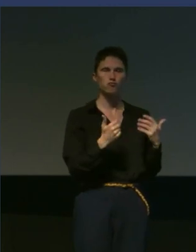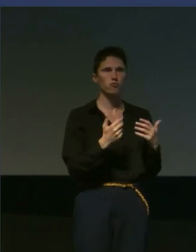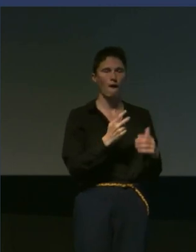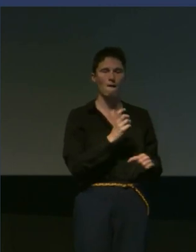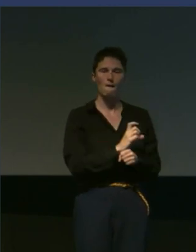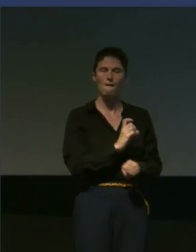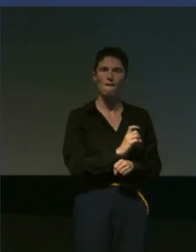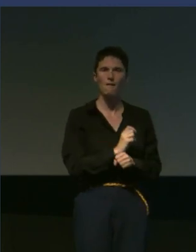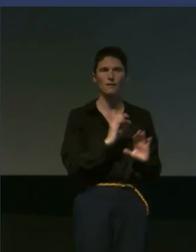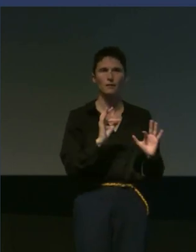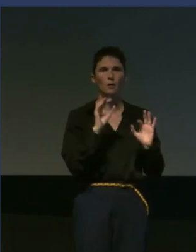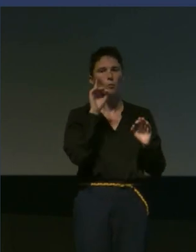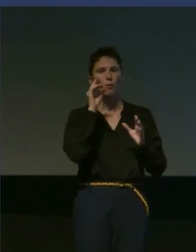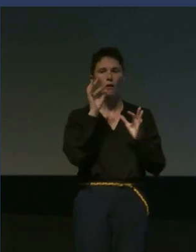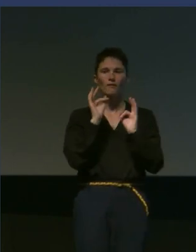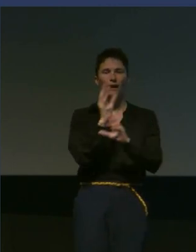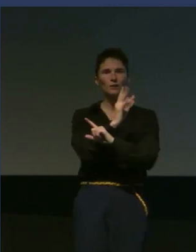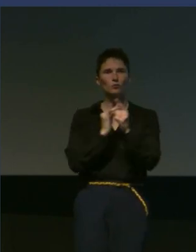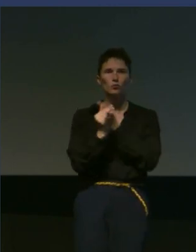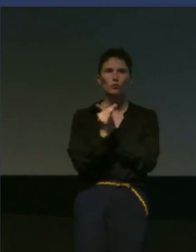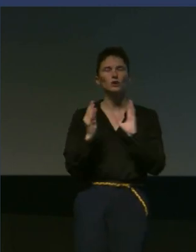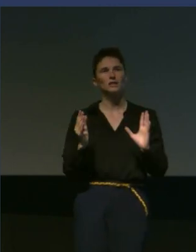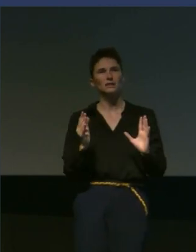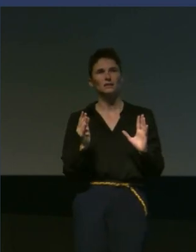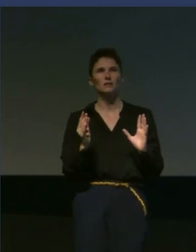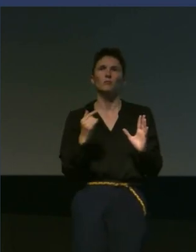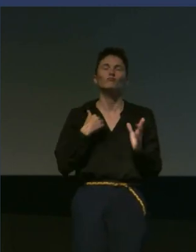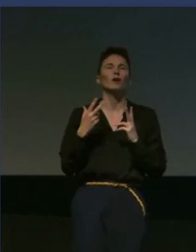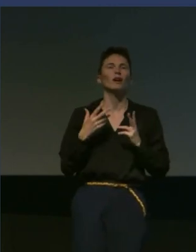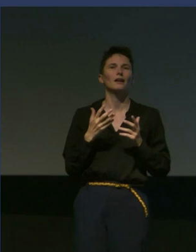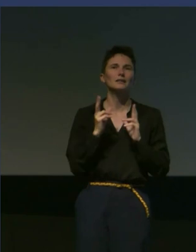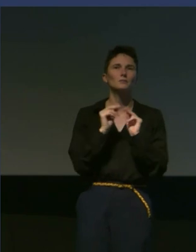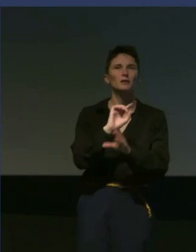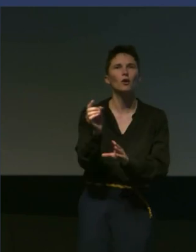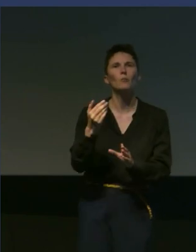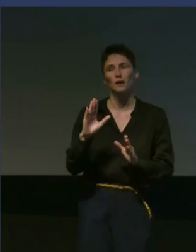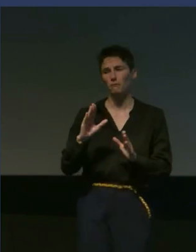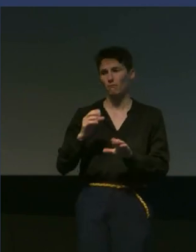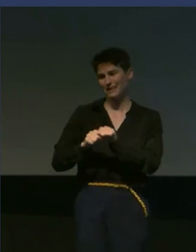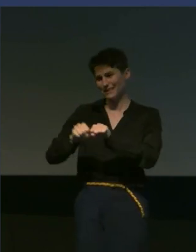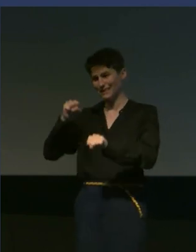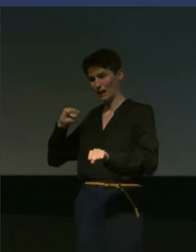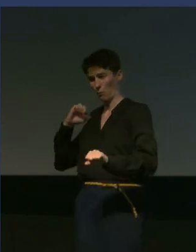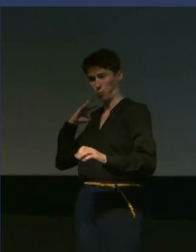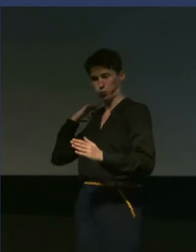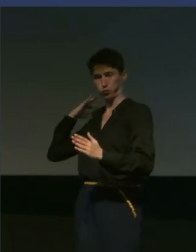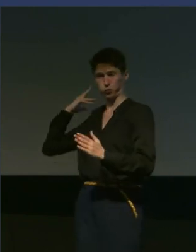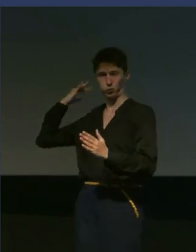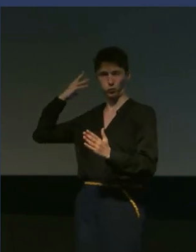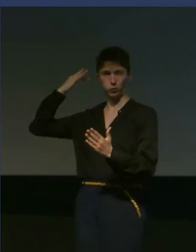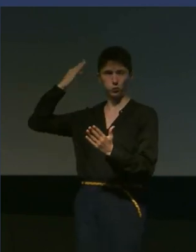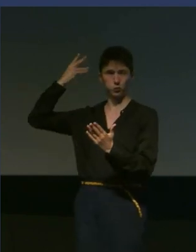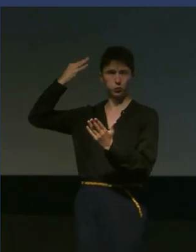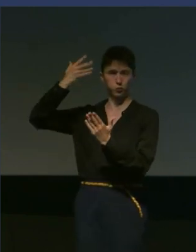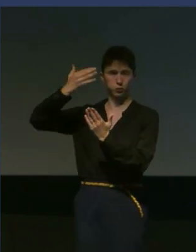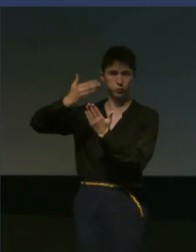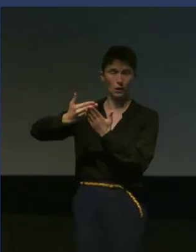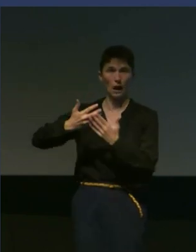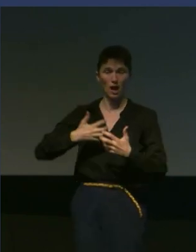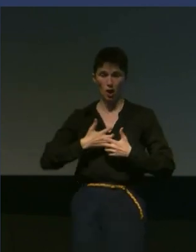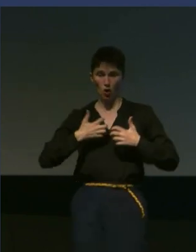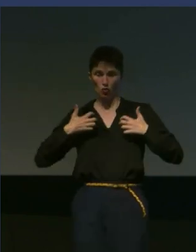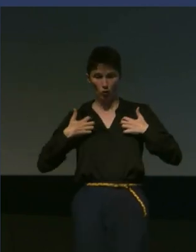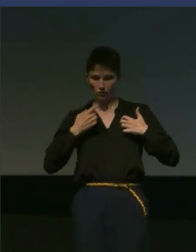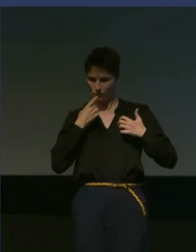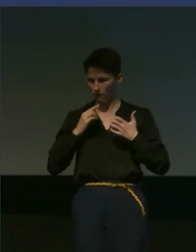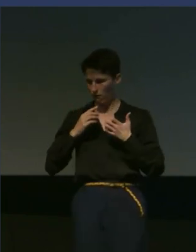Parce que j'ai un point de vue sociologique, je voulais pas expliquer, mais pendant des siècles, en fait, les sciences ont été, un peu en aparté de